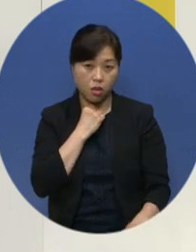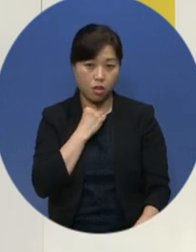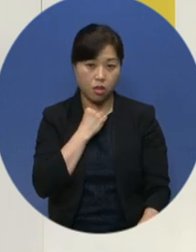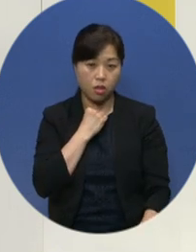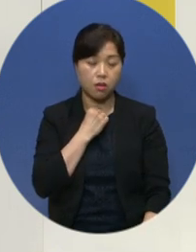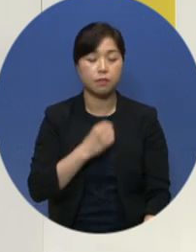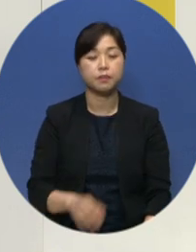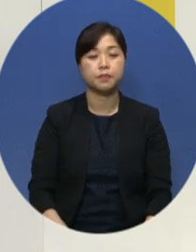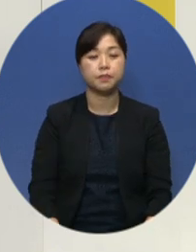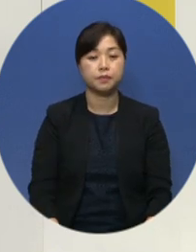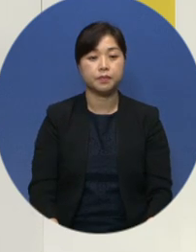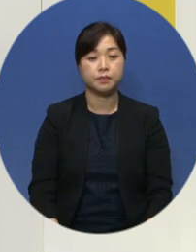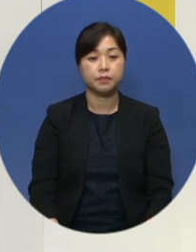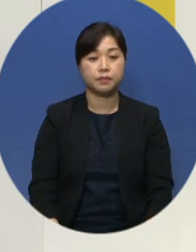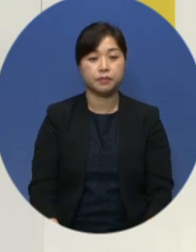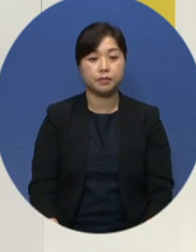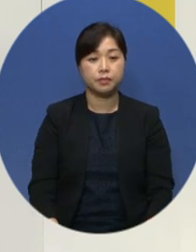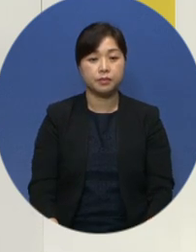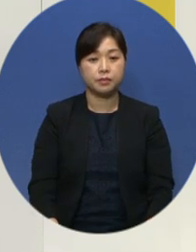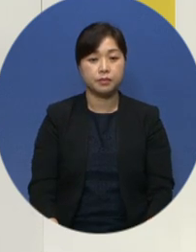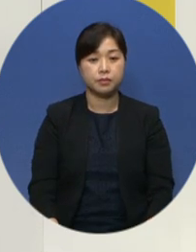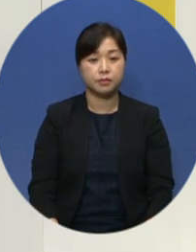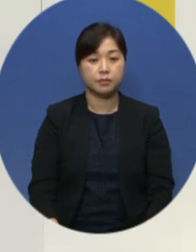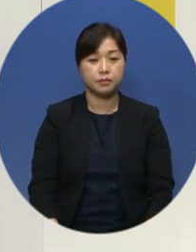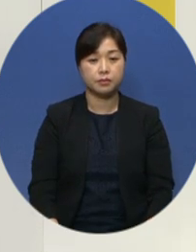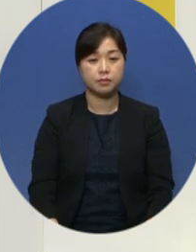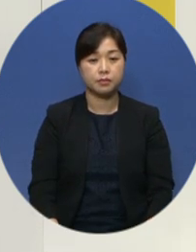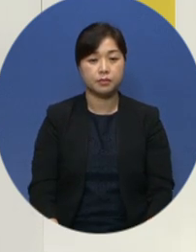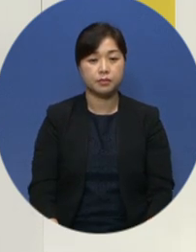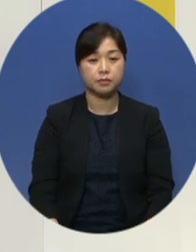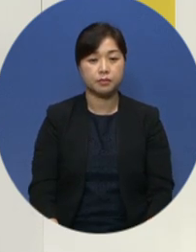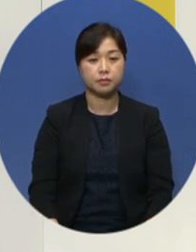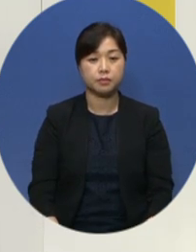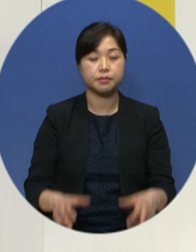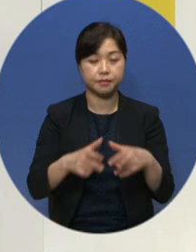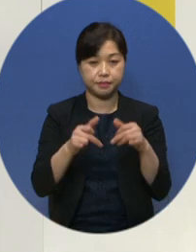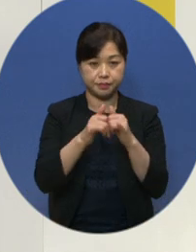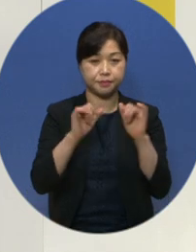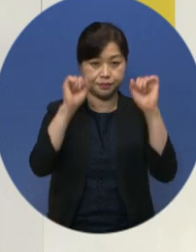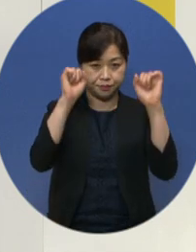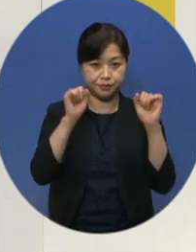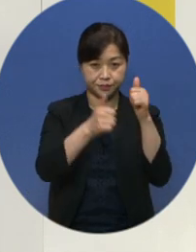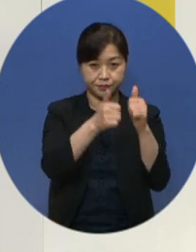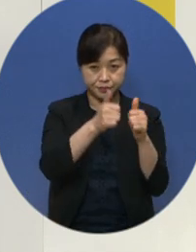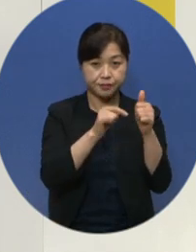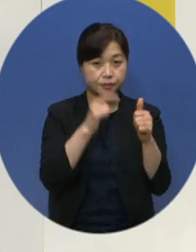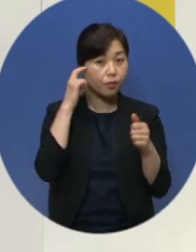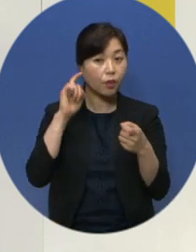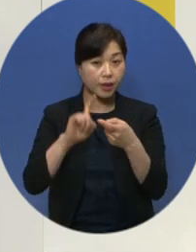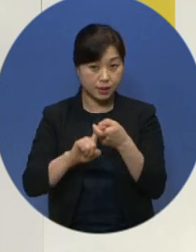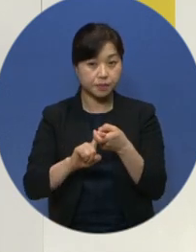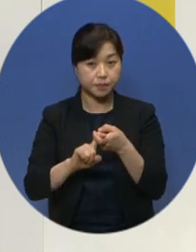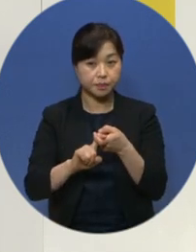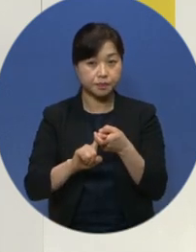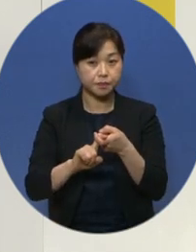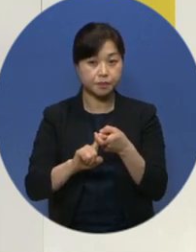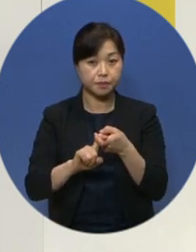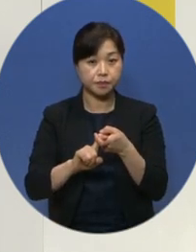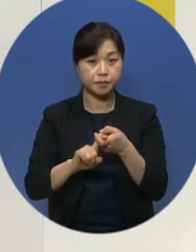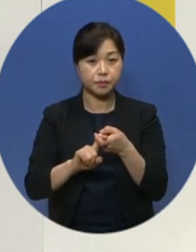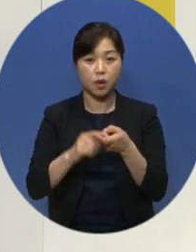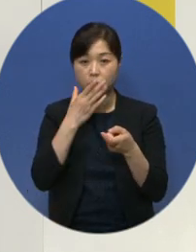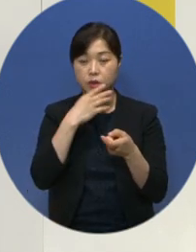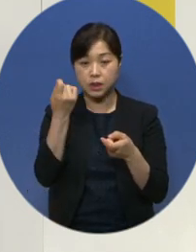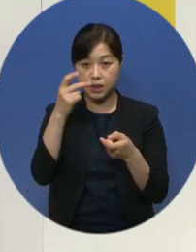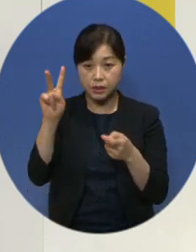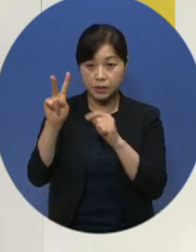그래서 이제 그런 것들을 어 좀 뭐 이렇게 관심을 갖고 좀 에 같이 복 ct 를 통해서